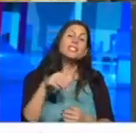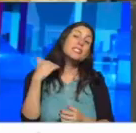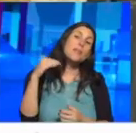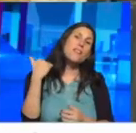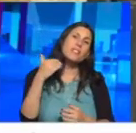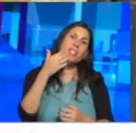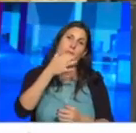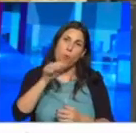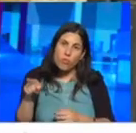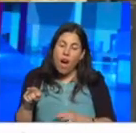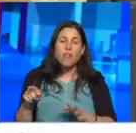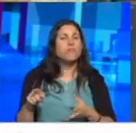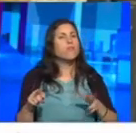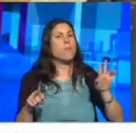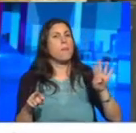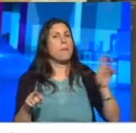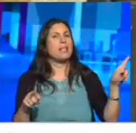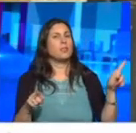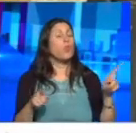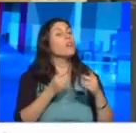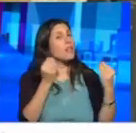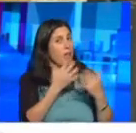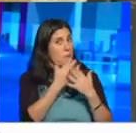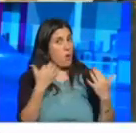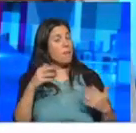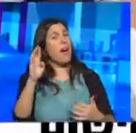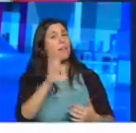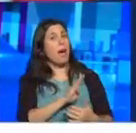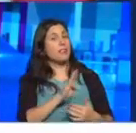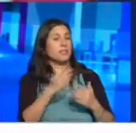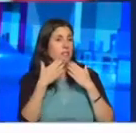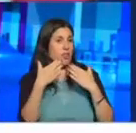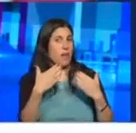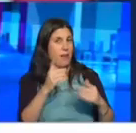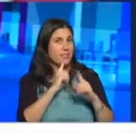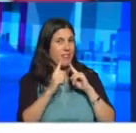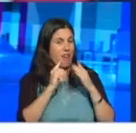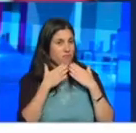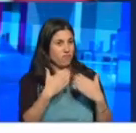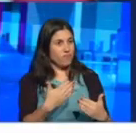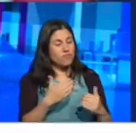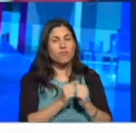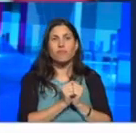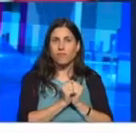לה מה שלנתניהו עשו. אוקיי, הדברים ברורים. רן ברץ, תודה רבה לך על השיחה הזאת.